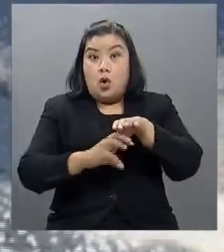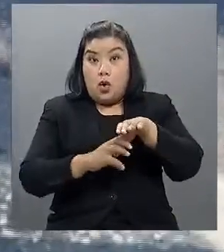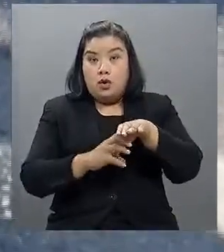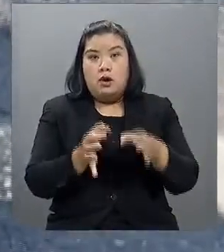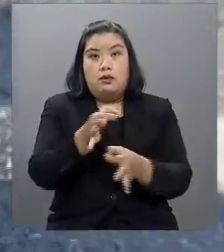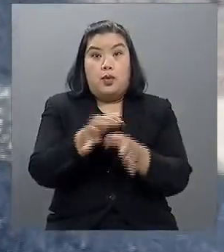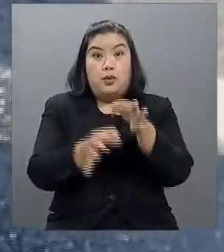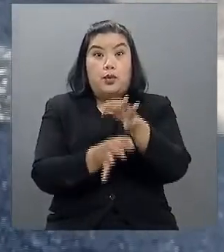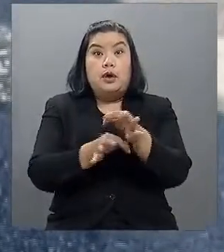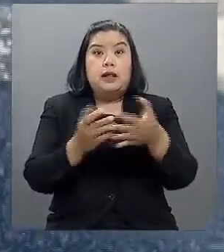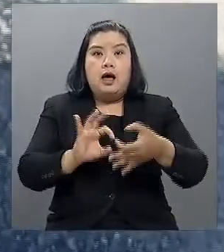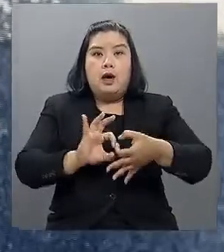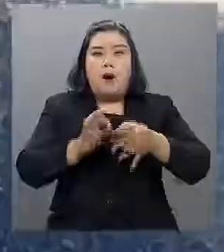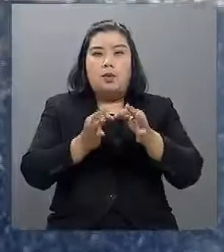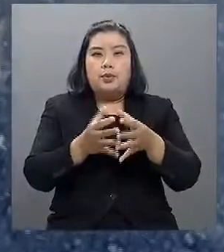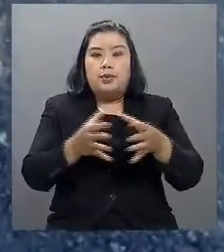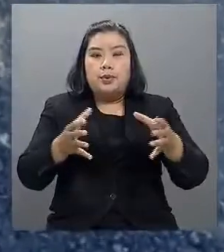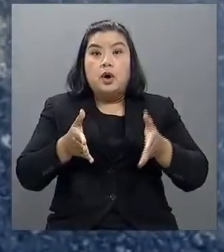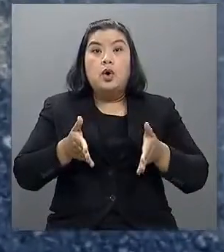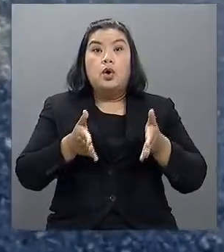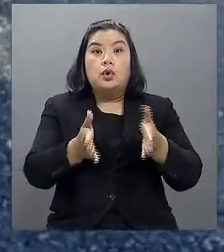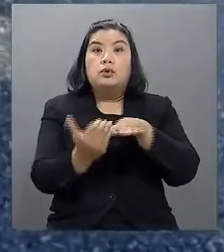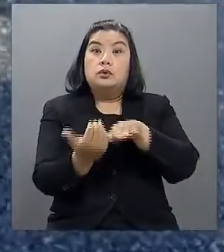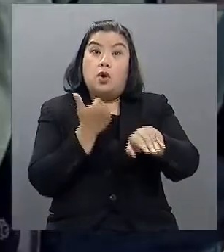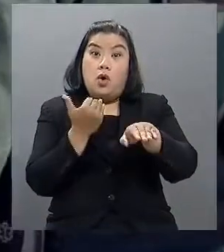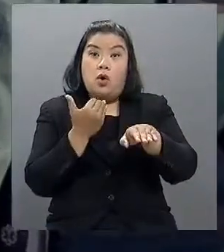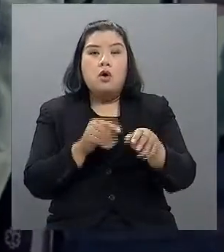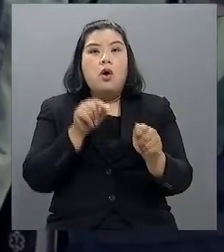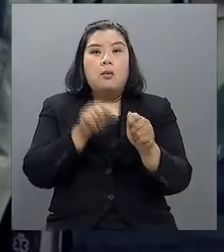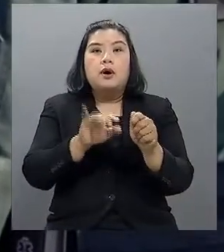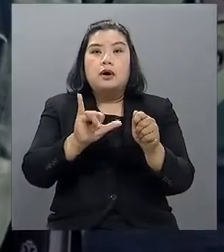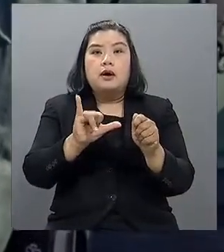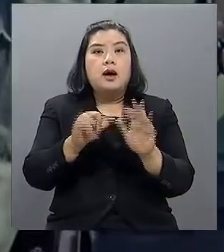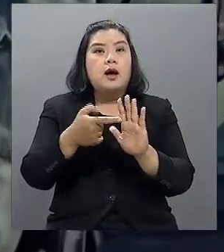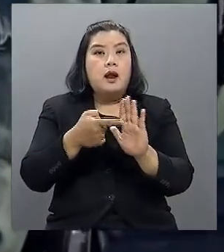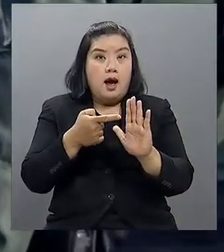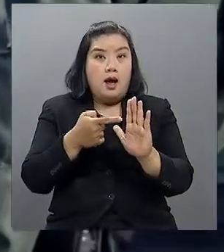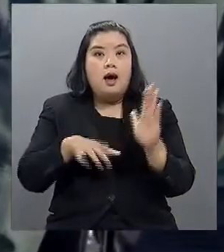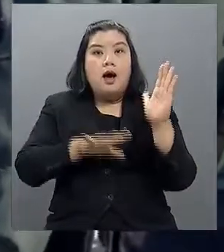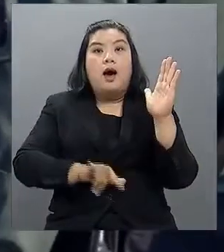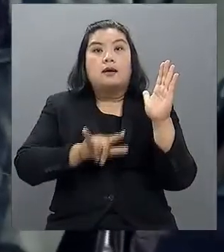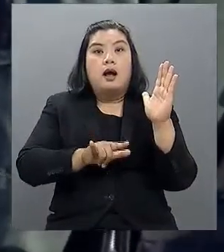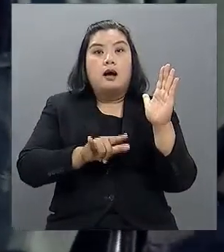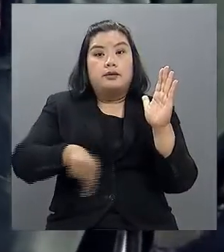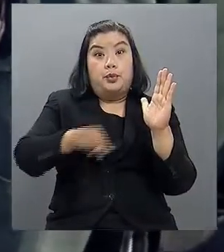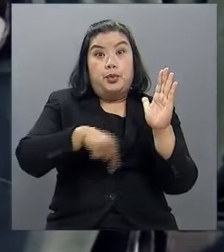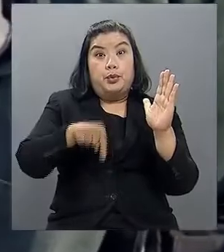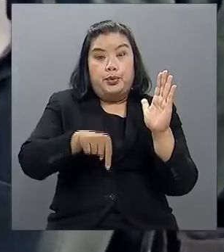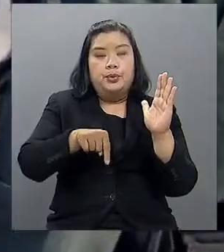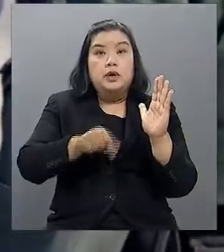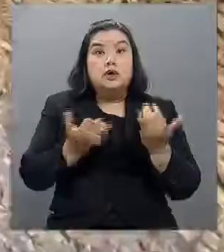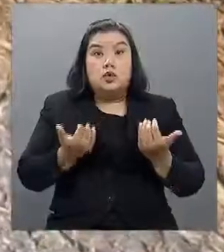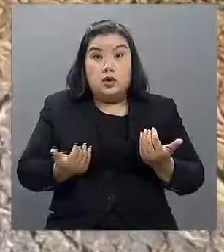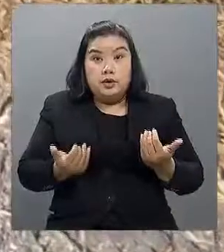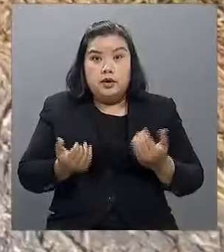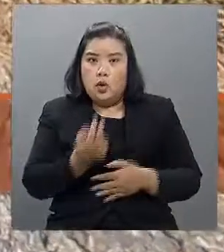บริเวณริมถนนทางออกจะรหัสใหญ่และในตำบลป้อนอำเภอเมืองยะลานะครับซึ่งจะได้ที่ตรวจสอบพบ